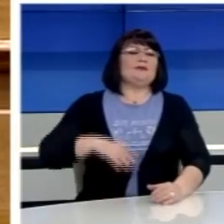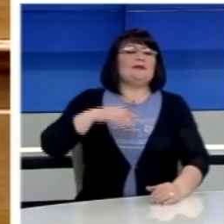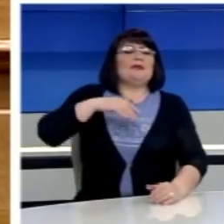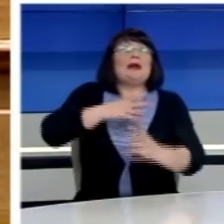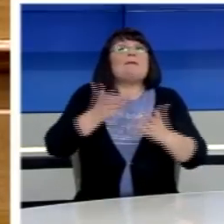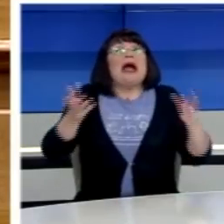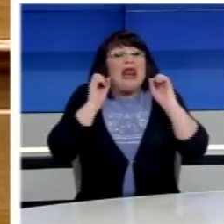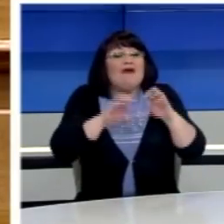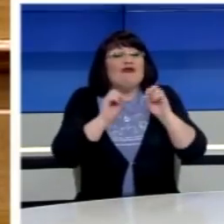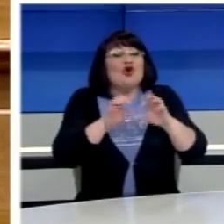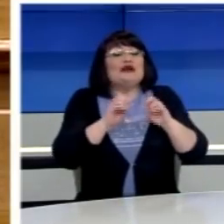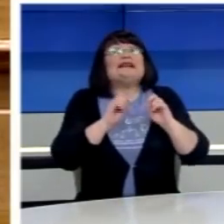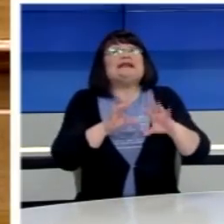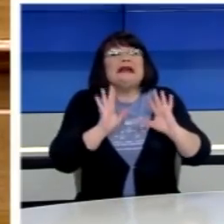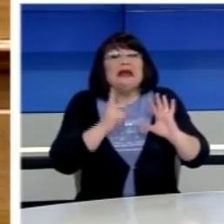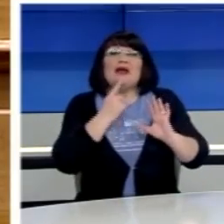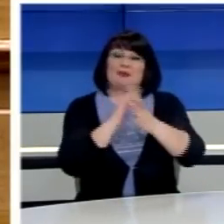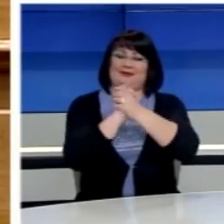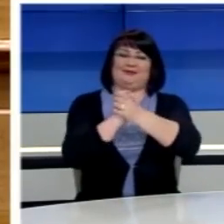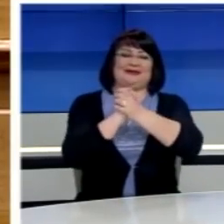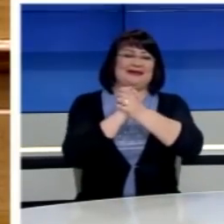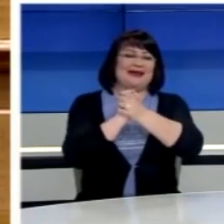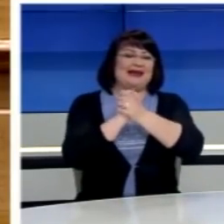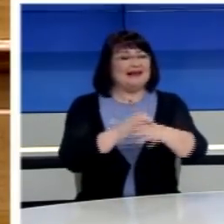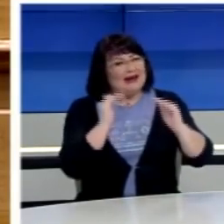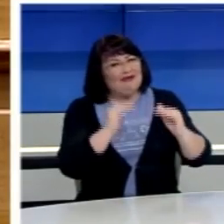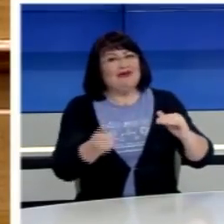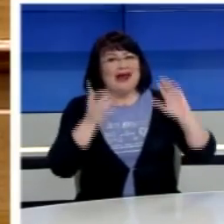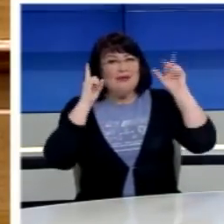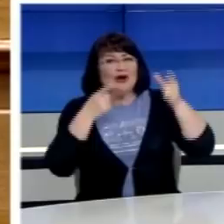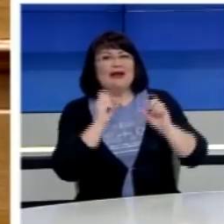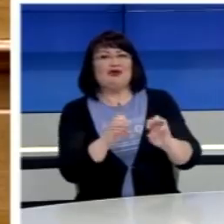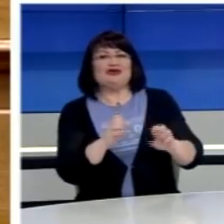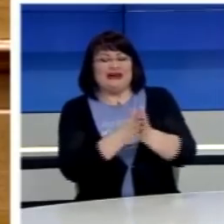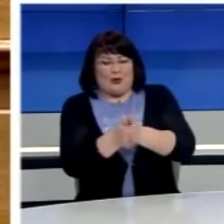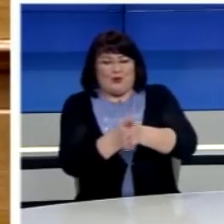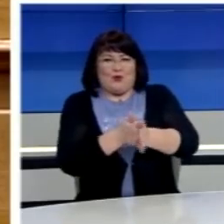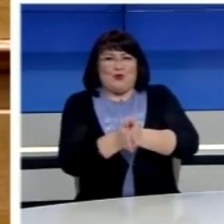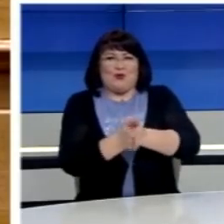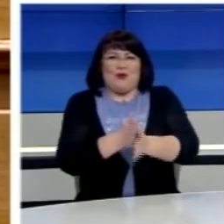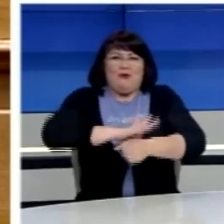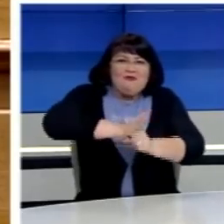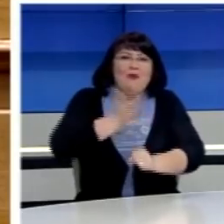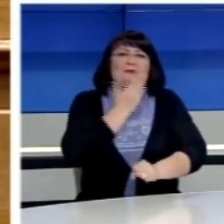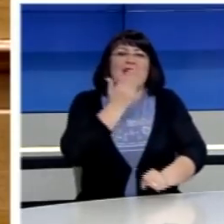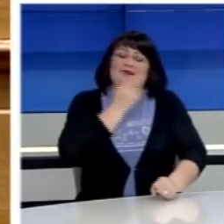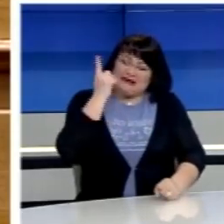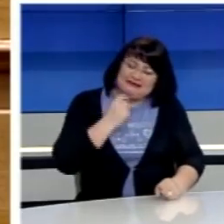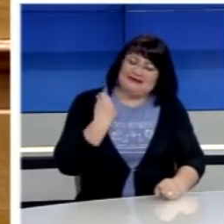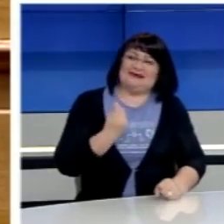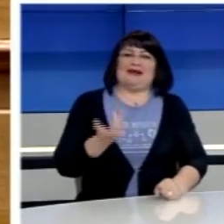φροντιστήριων. Τα ίδια συγχαρητήρια βέβαια που δέχεται σήμερα και η Νέα Δημοκρατία. Αυτοί κάτι ξέρουν